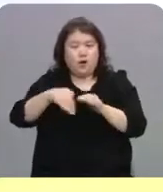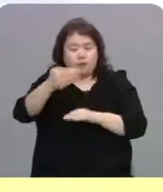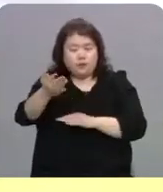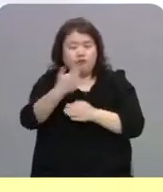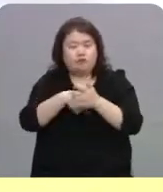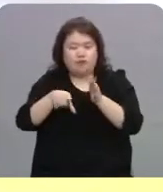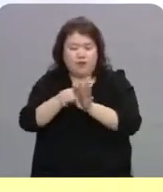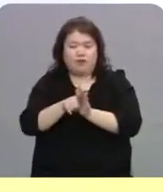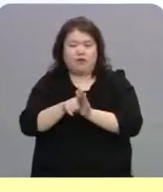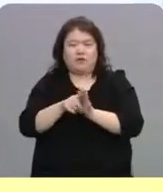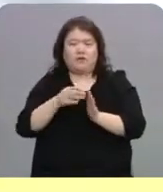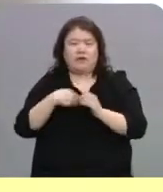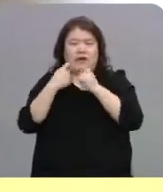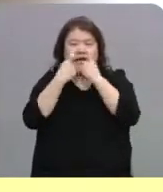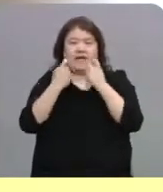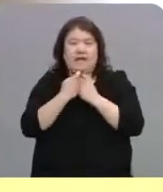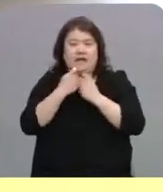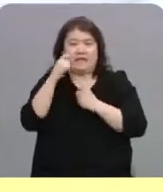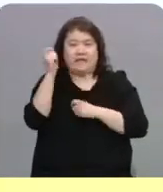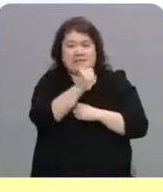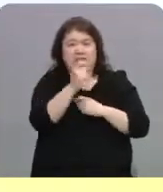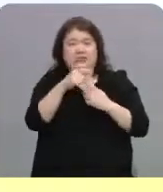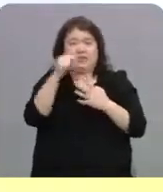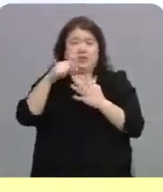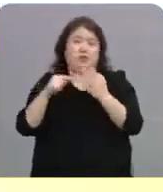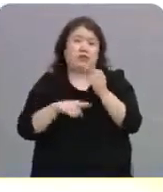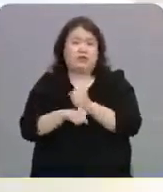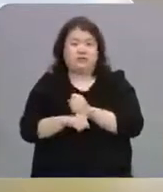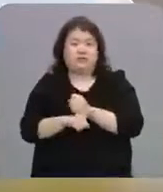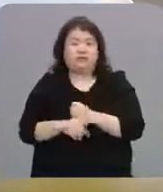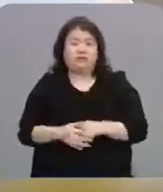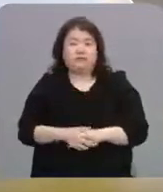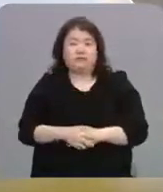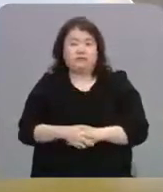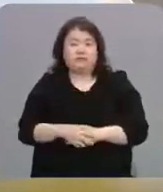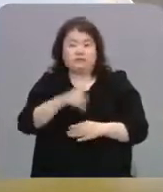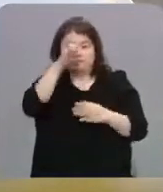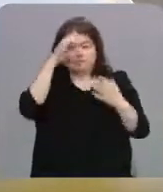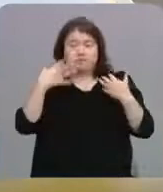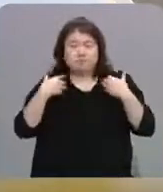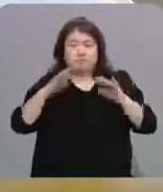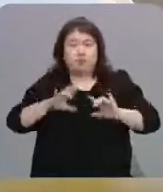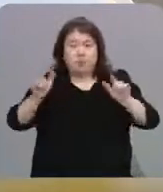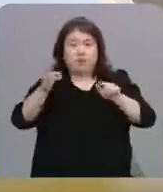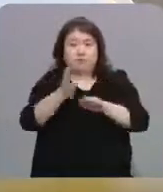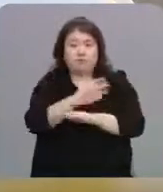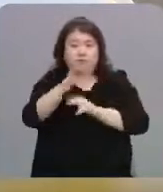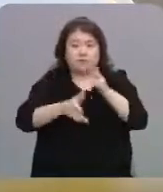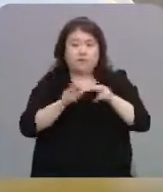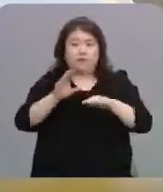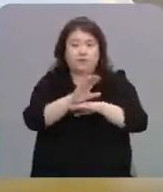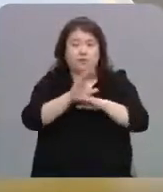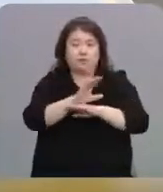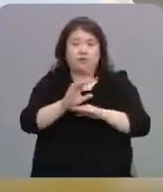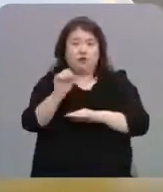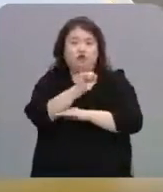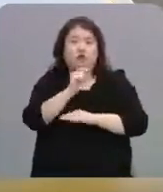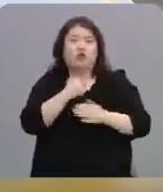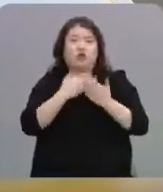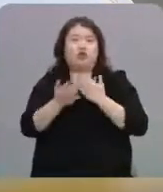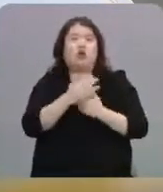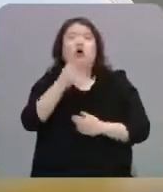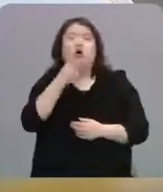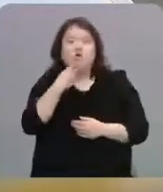위해서 제 1종 패스를 상당하는 입니다 청군은 올해부터 사업용 자동차 운정 정력이 없더라도